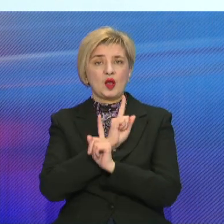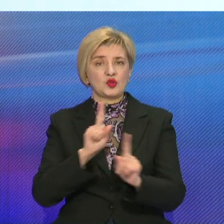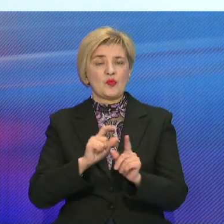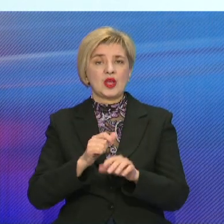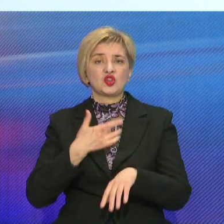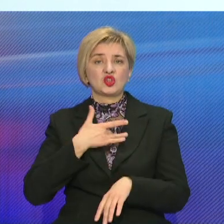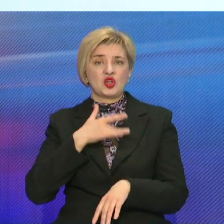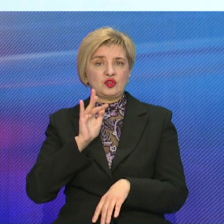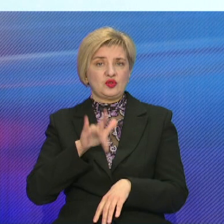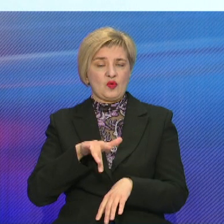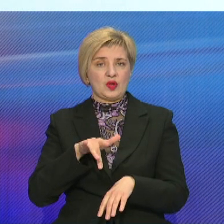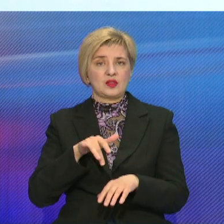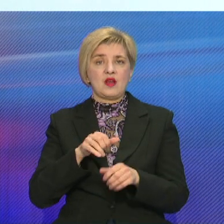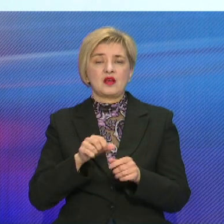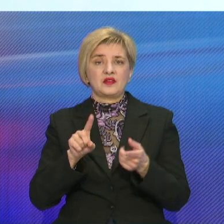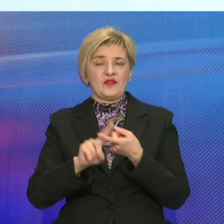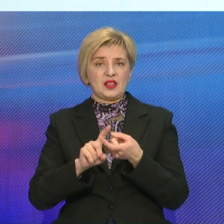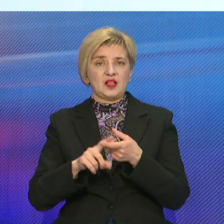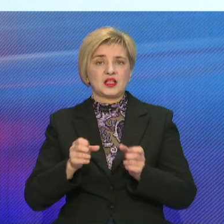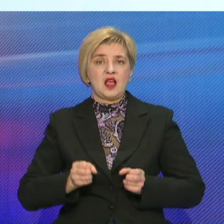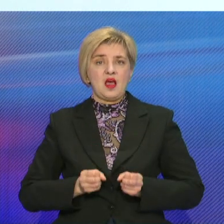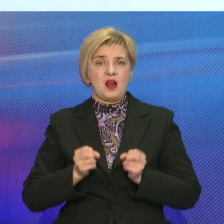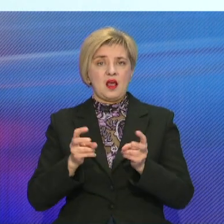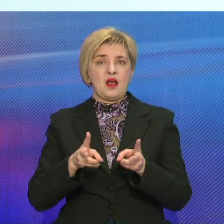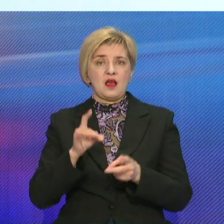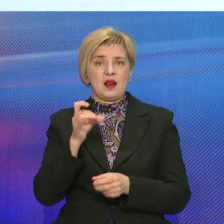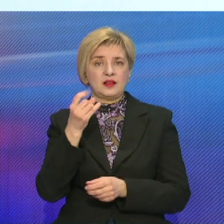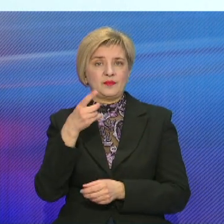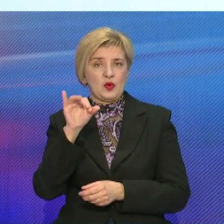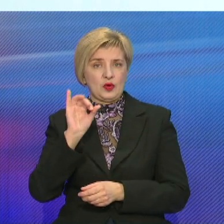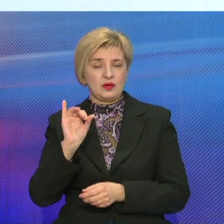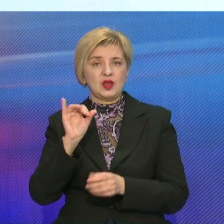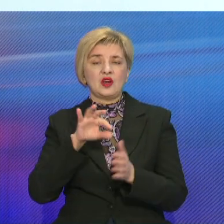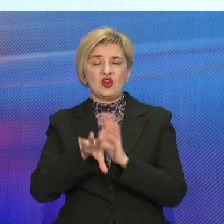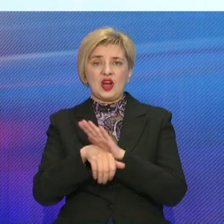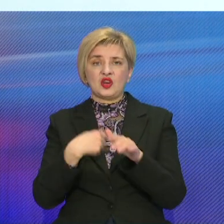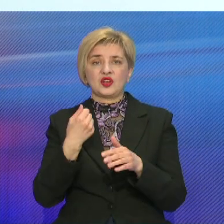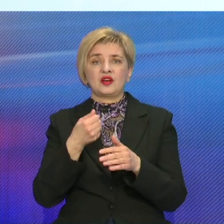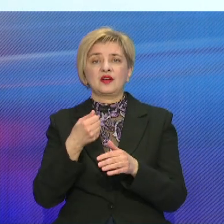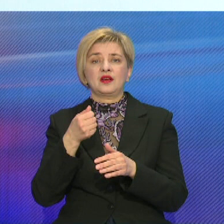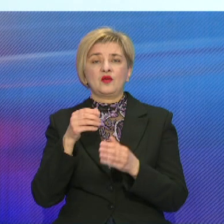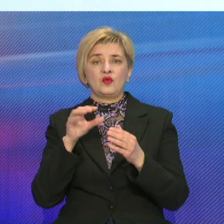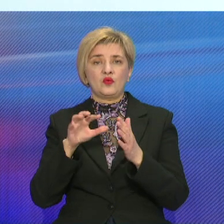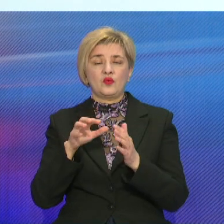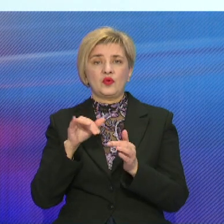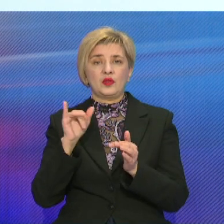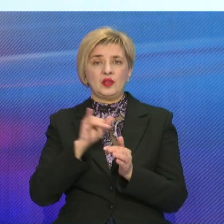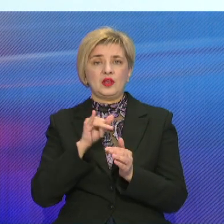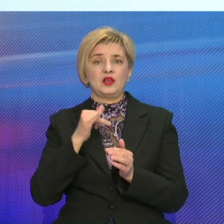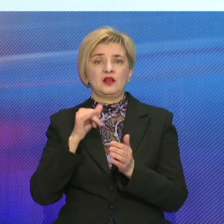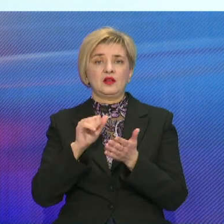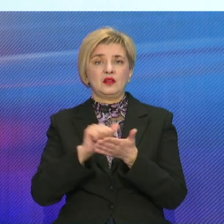с разбоем, кража, угон и хищение личных документов. Как установлено в ходе судебного следствия, обвиняемый в